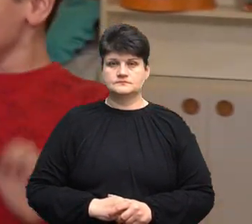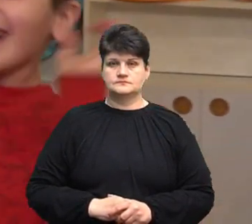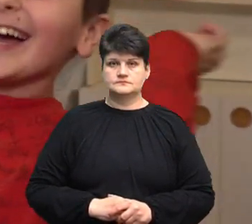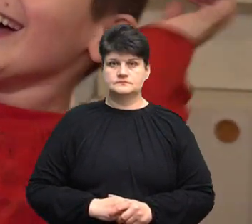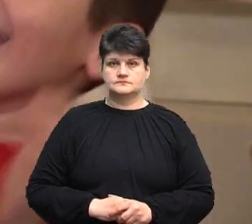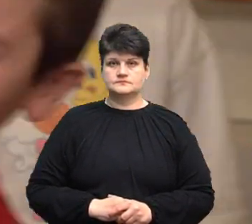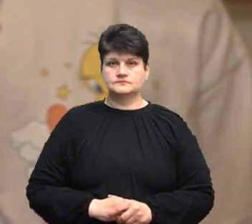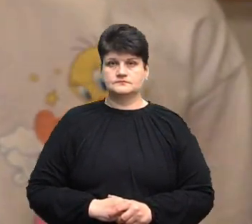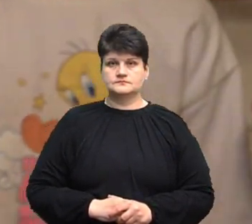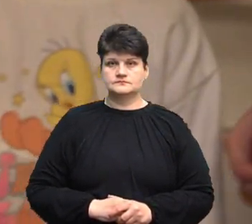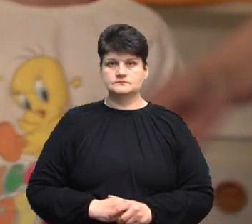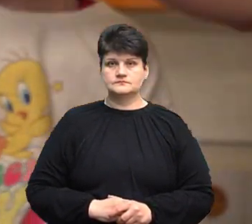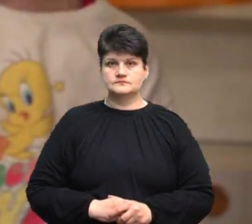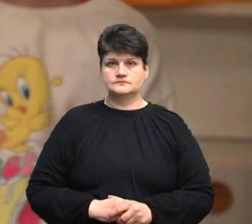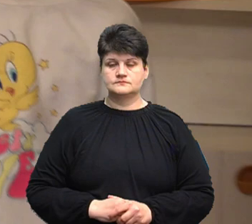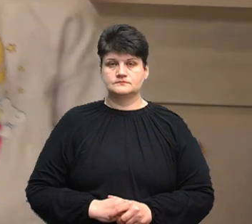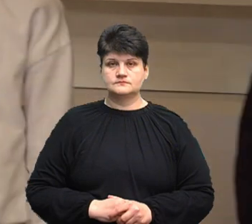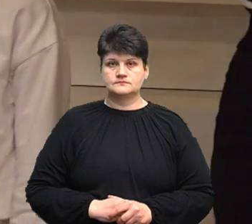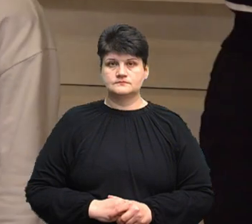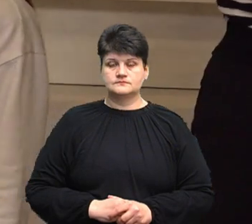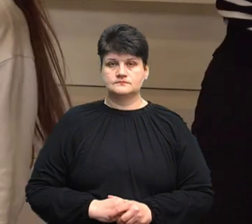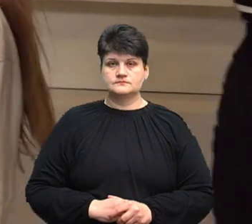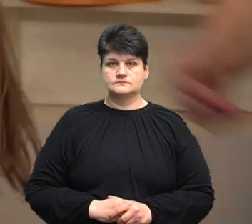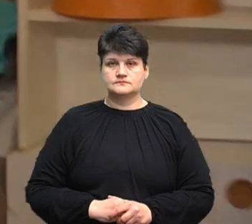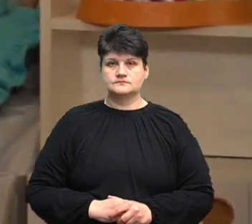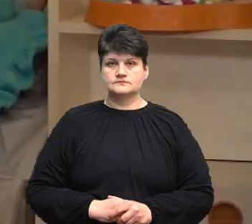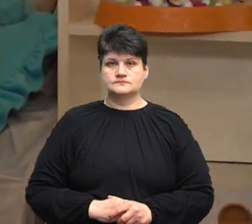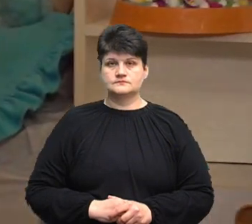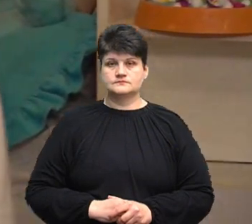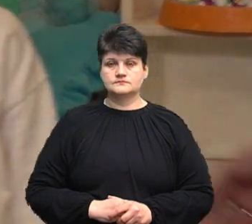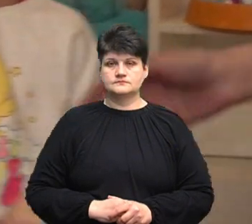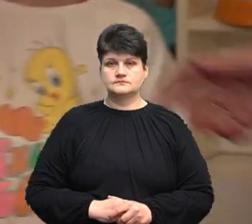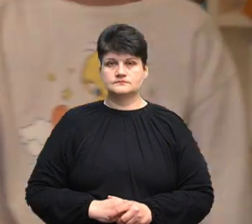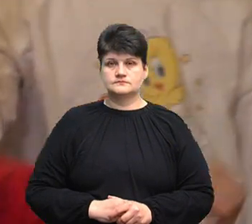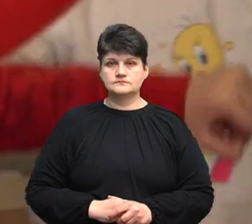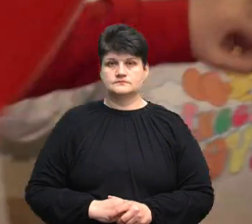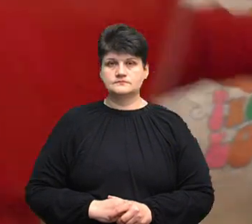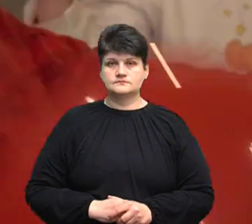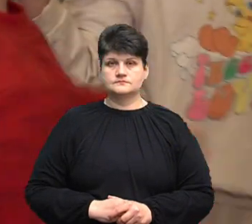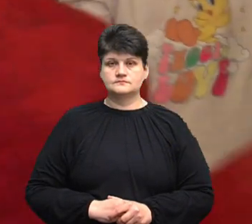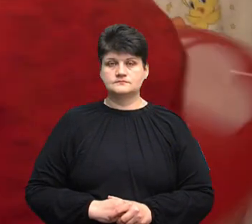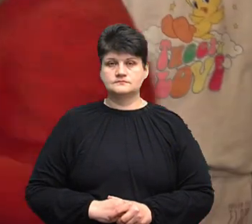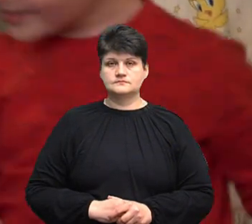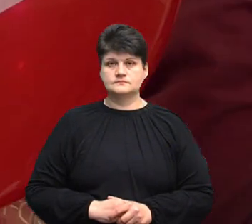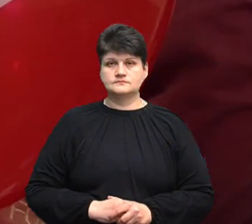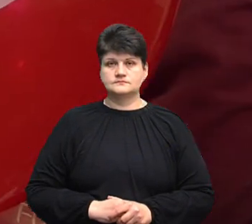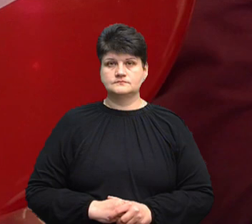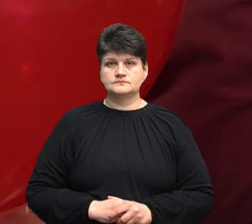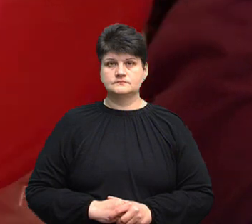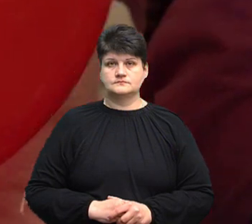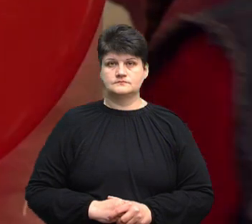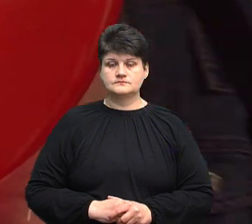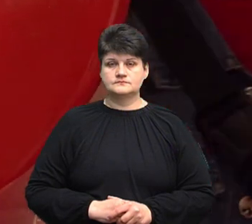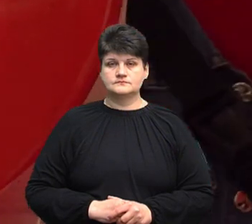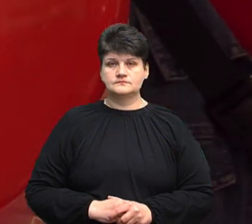Україна, це ти! Лілія Лобр, Андрій Бодак, Суспільне